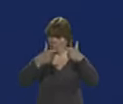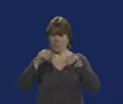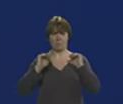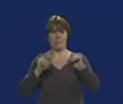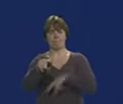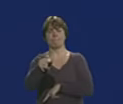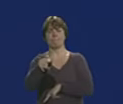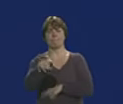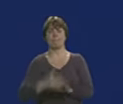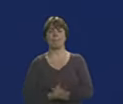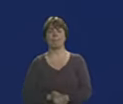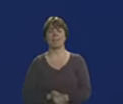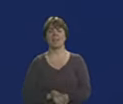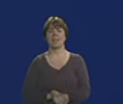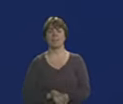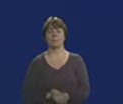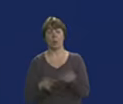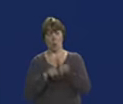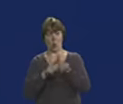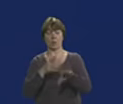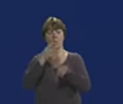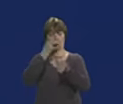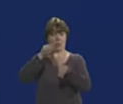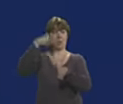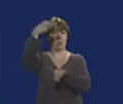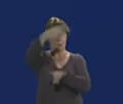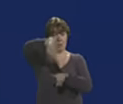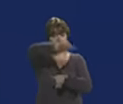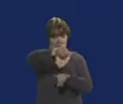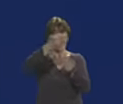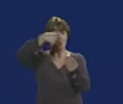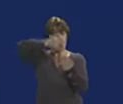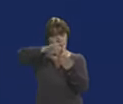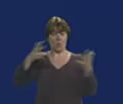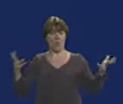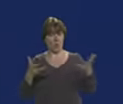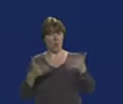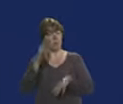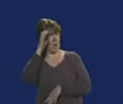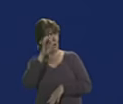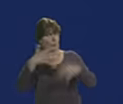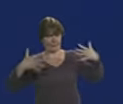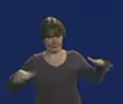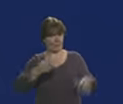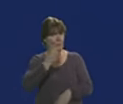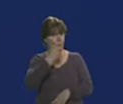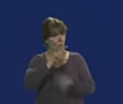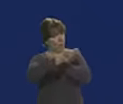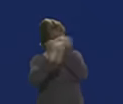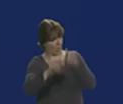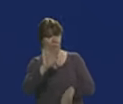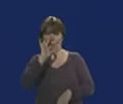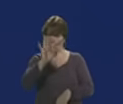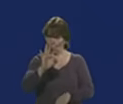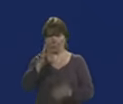tour. Mais je veux leur dire autre chose à ces Français. Je vous ai écouté, je vous respecte, je